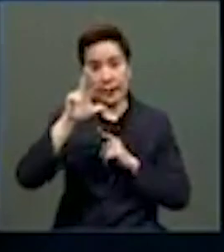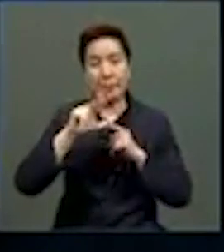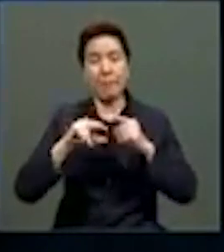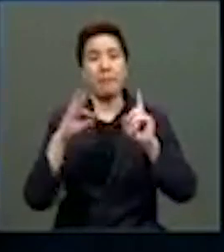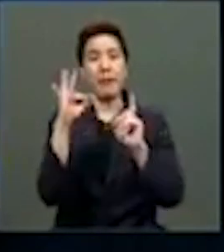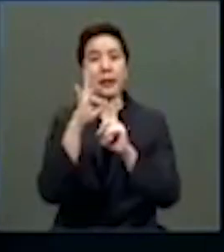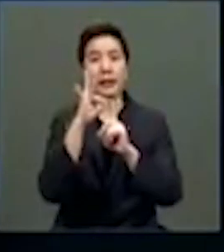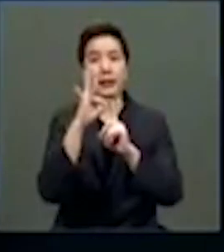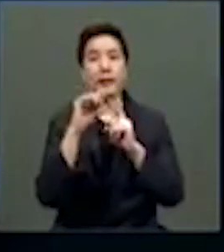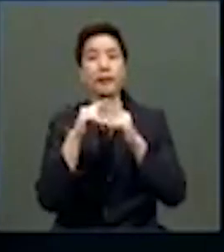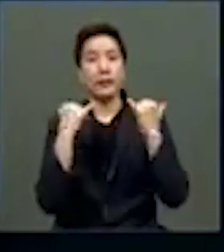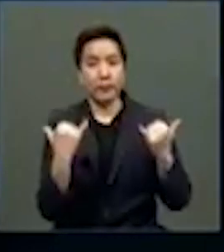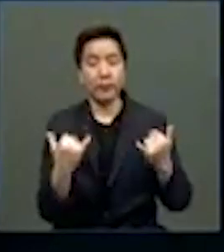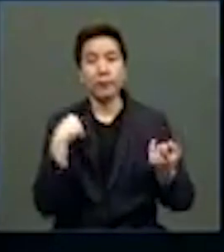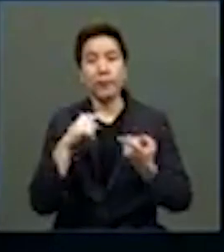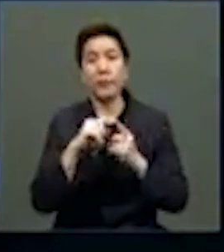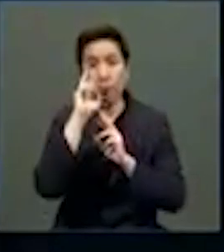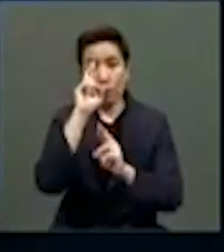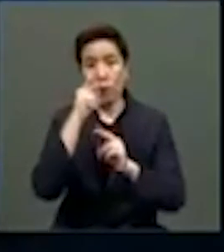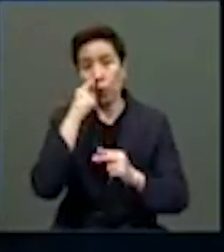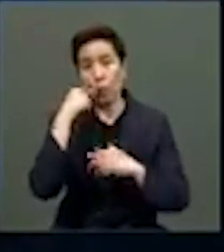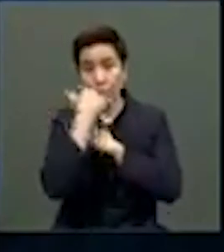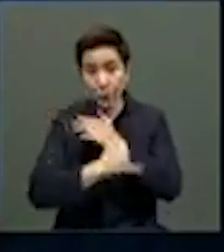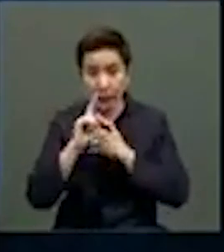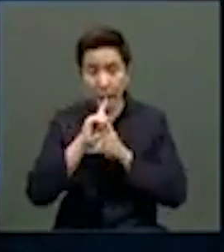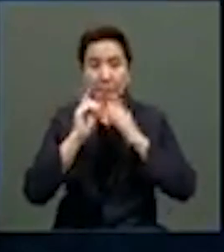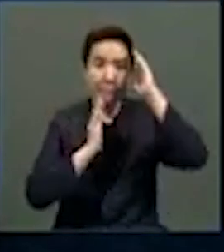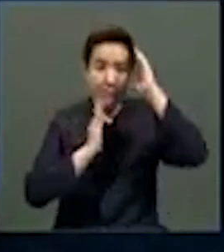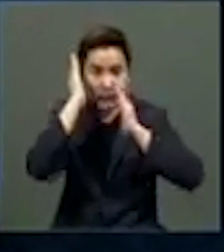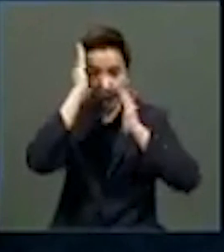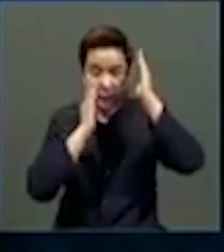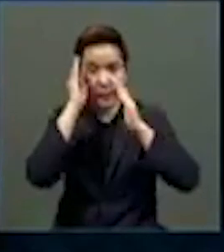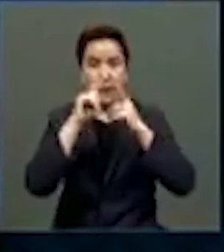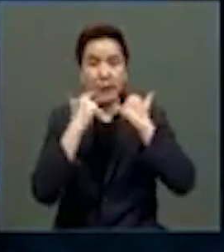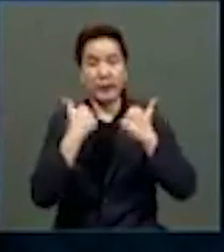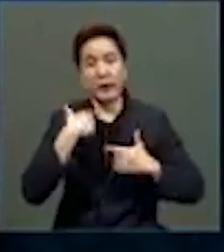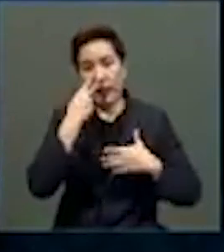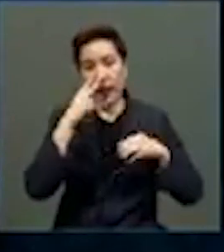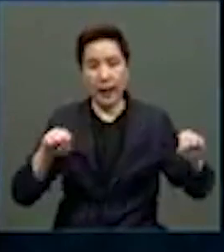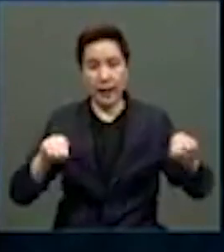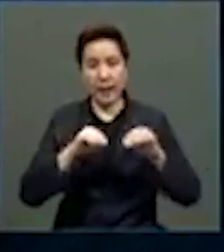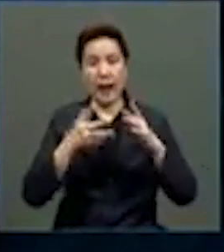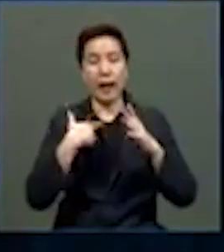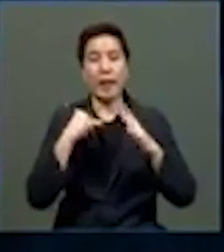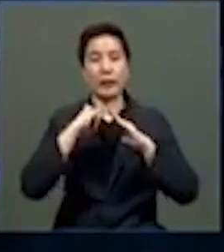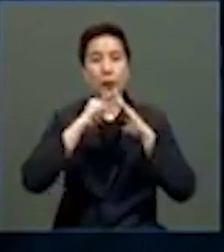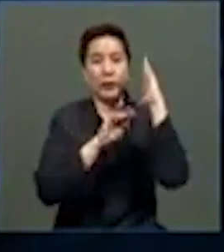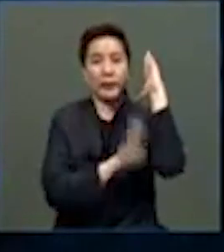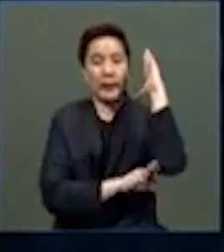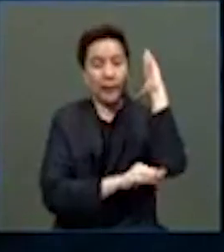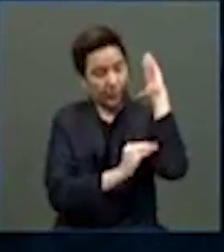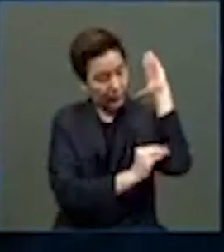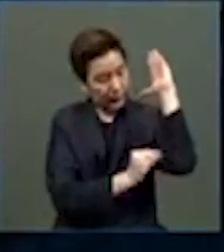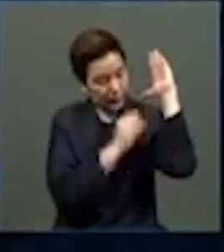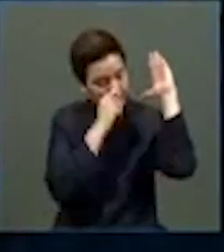และสำหรับประเทศที่ยังคงต้องเฝ้าระวังนะคะก็คือประเทศมาเลเซียค่ะซึ่งมีชายแดนติดต่อกับ 4จังหวัดทางภาค